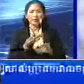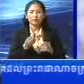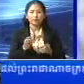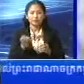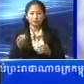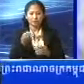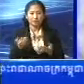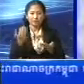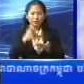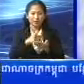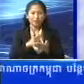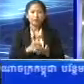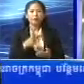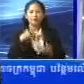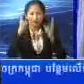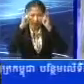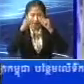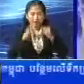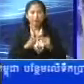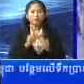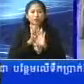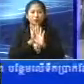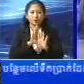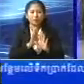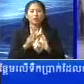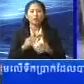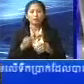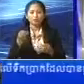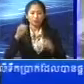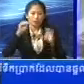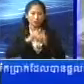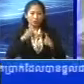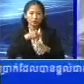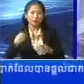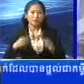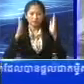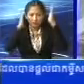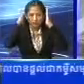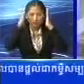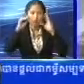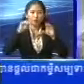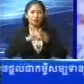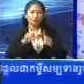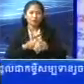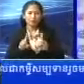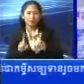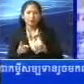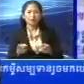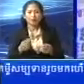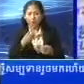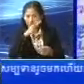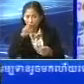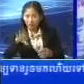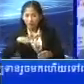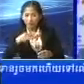អង្ករបន្ថែមទៀតជាមួយគ្នានោះឯកឧត្តមក៏បានជំរុញឲ្យបណ្ដាវិនិយោគិនចិននៅម៉ាឡេស៊ីក៏ដូចជាវិនិយោគិនផ្សេងផ្សេងទៀតមកចាប់អារម្មណ៍វិនិ